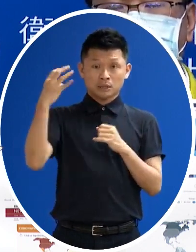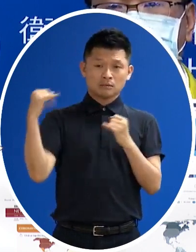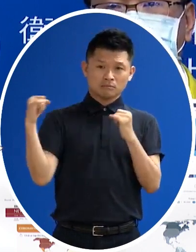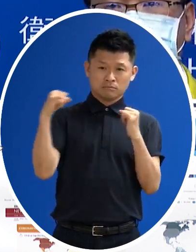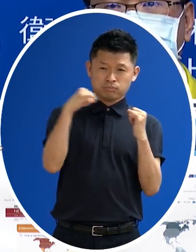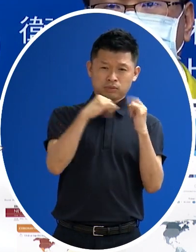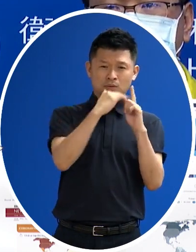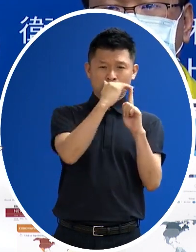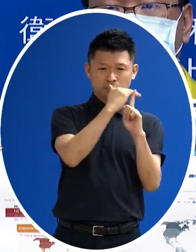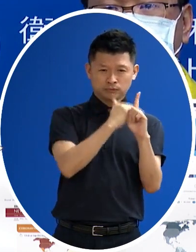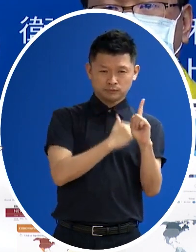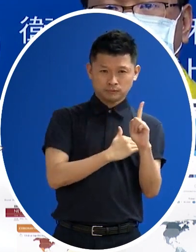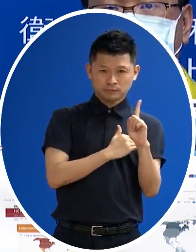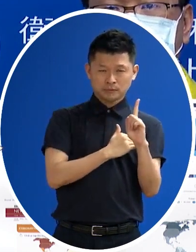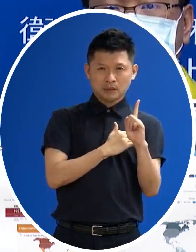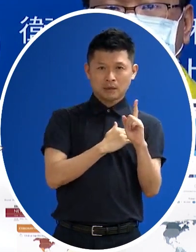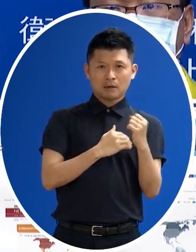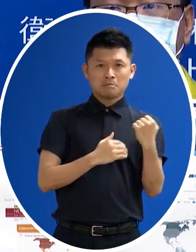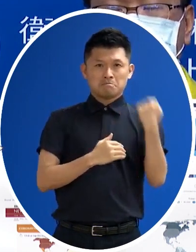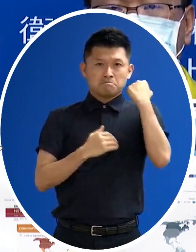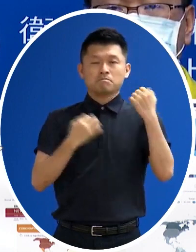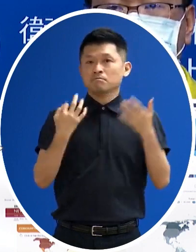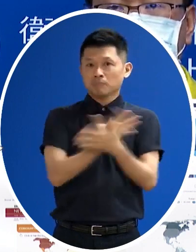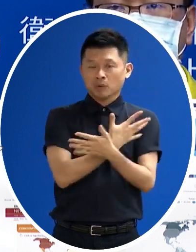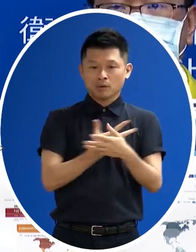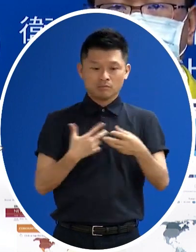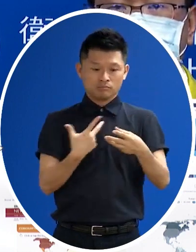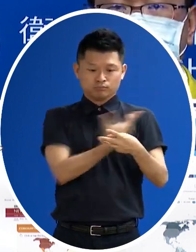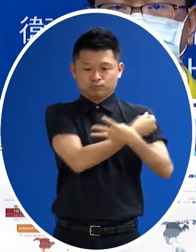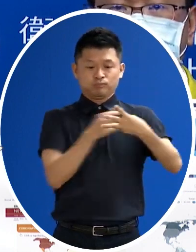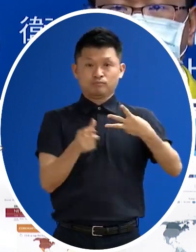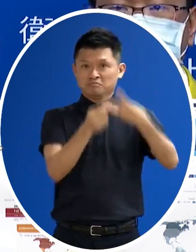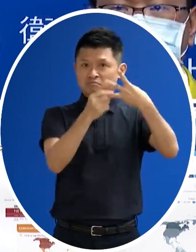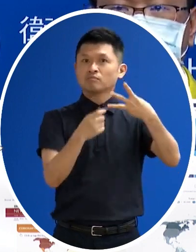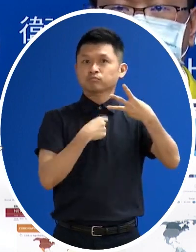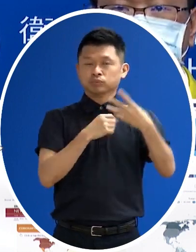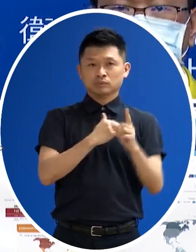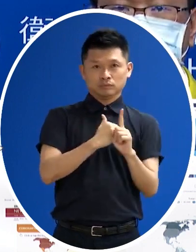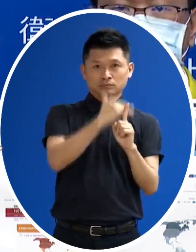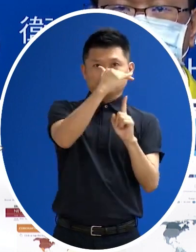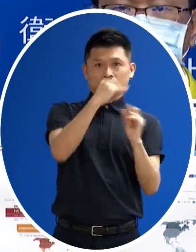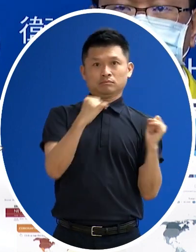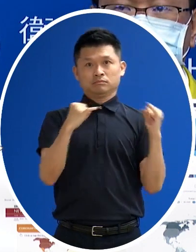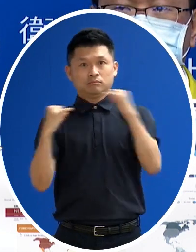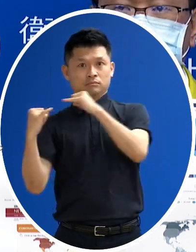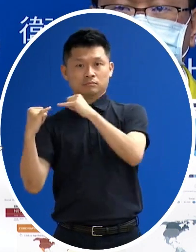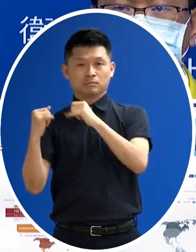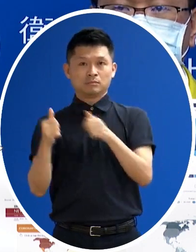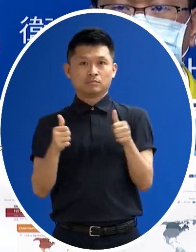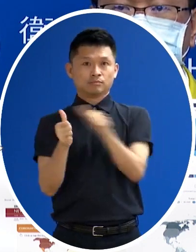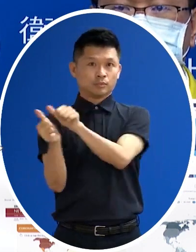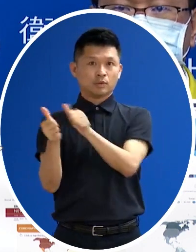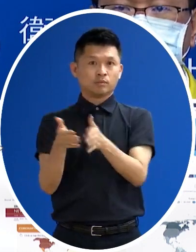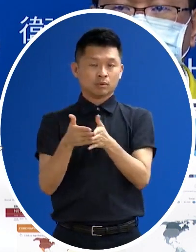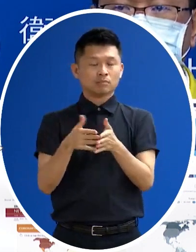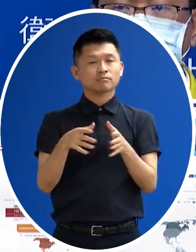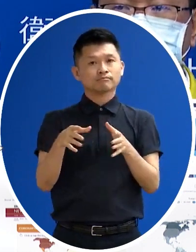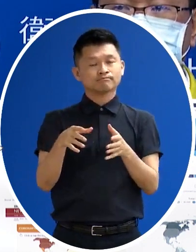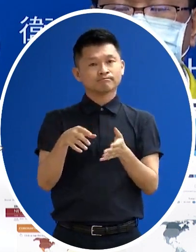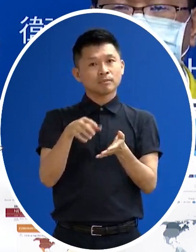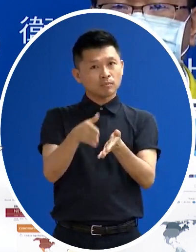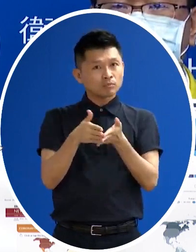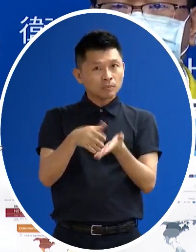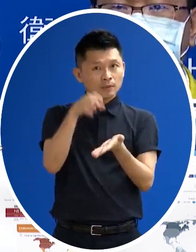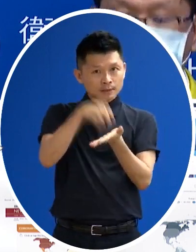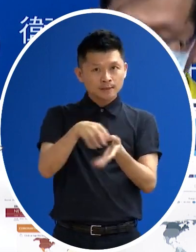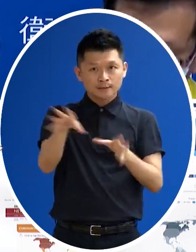而需要再追加第三剂的这个想法。那这当然也是确实要需要有更多的一个实证的资料